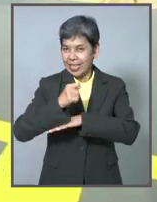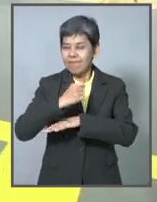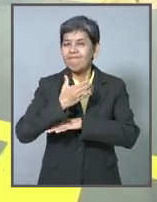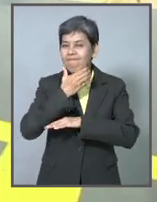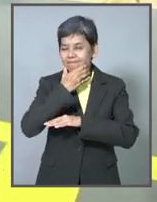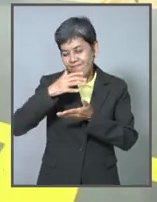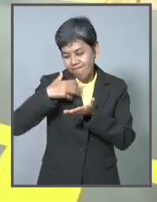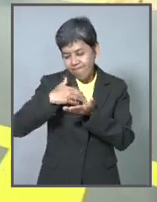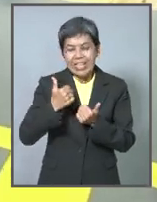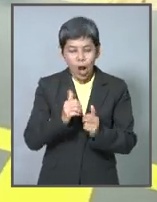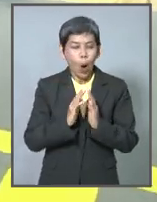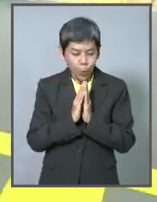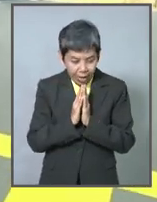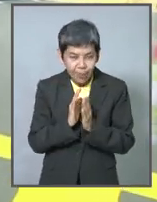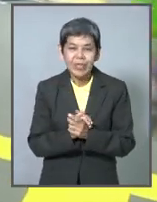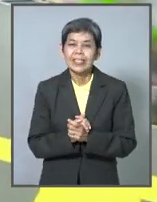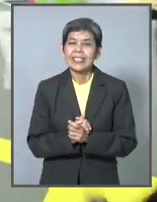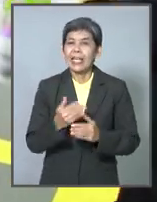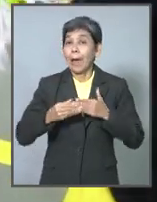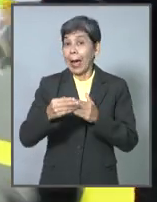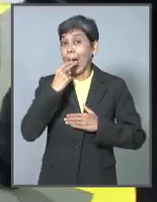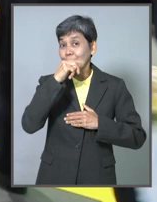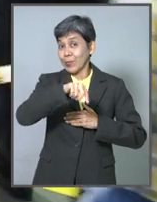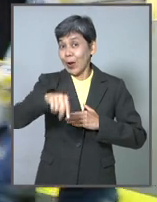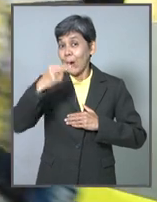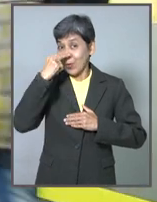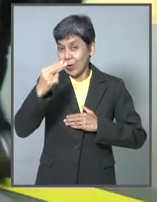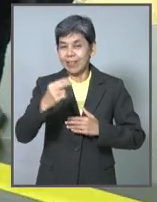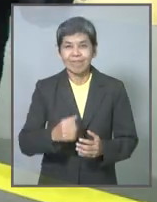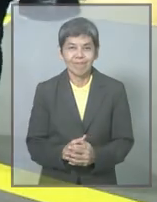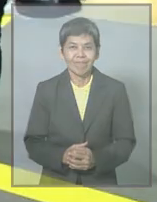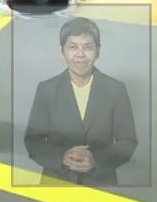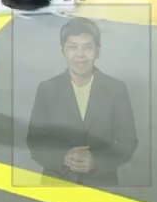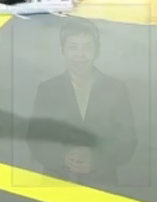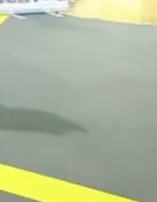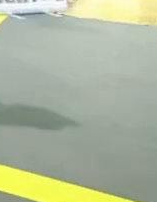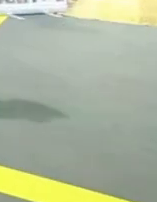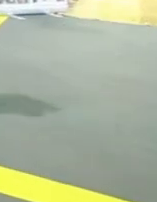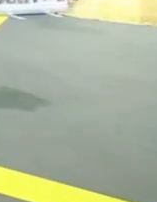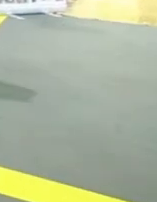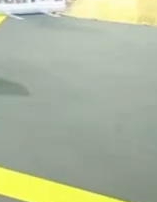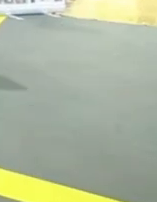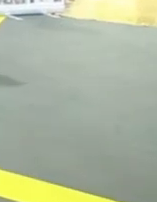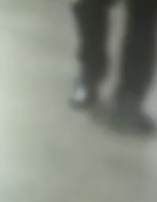ให้ข้อมูลกับเราในวันนี้นะฮะเดี๋ยวผมจะพาท่านผู้ชมไปพบอะไรต่อติดตามชมกันได้เลยครับ ค่ะ